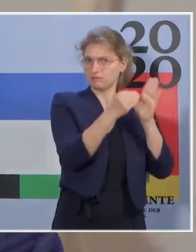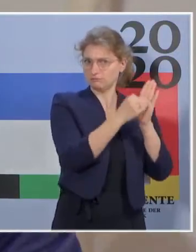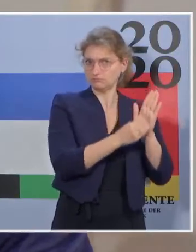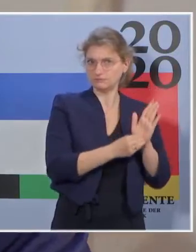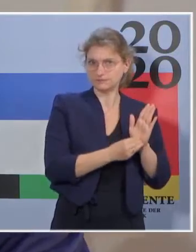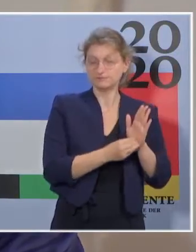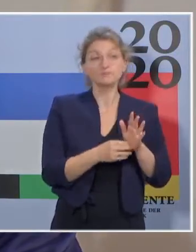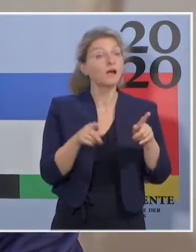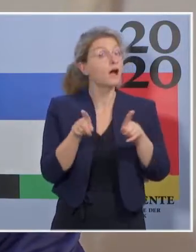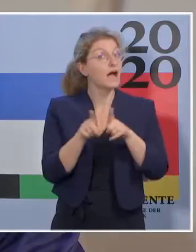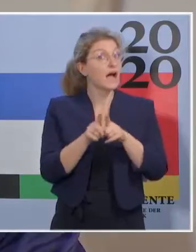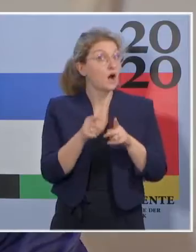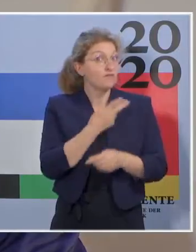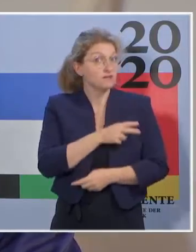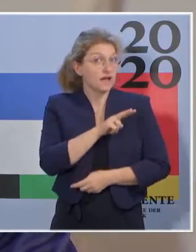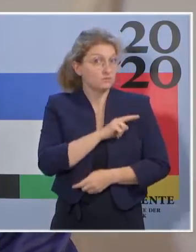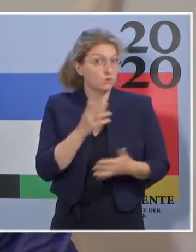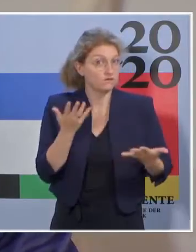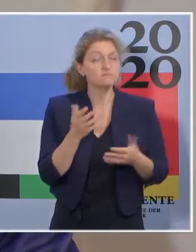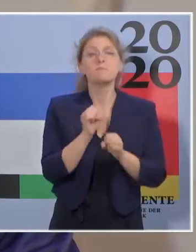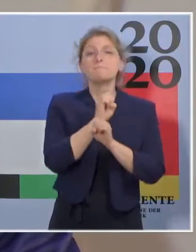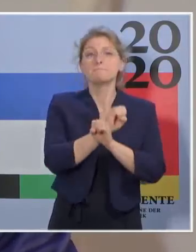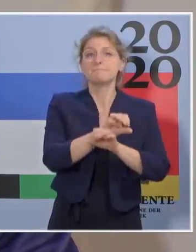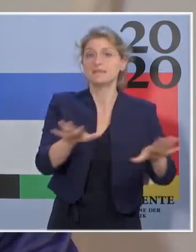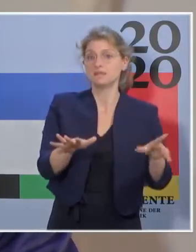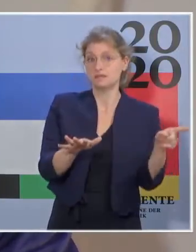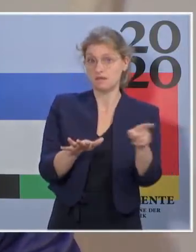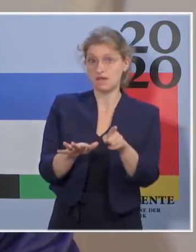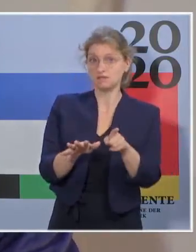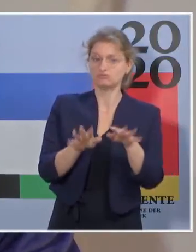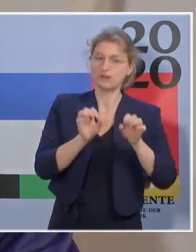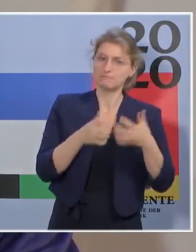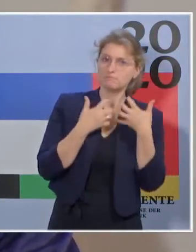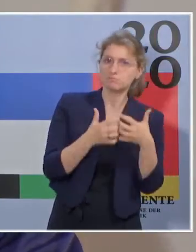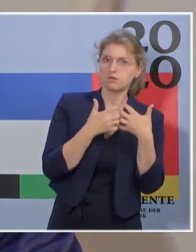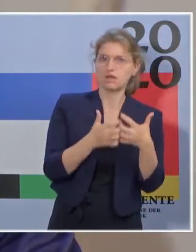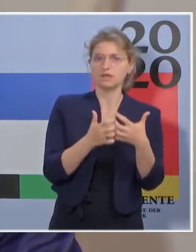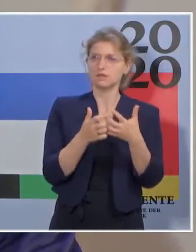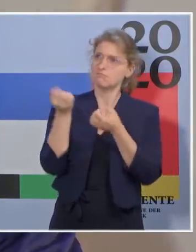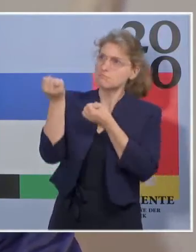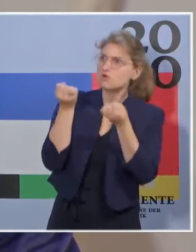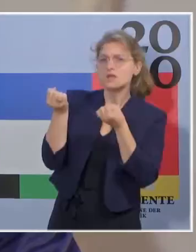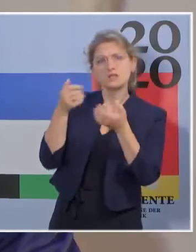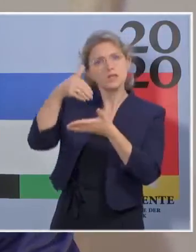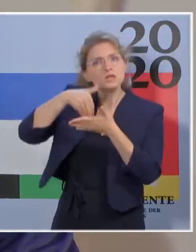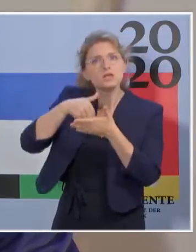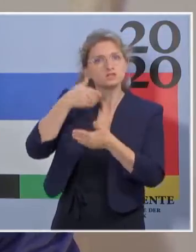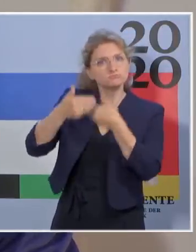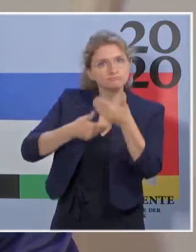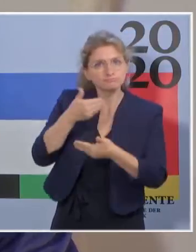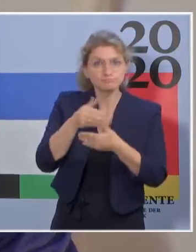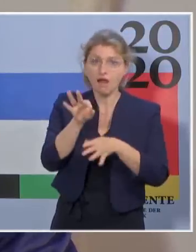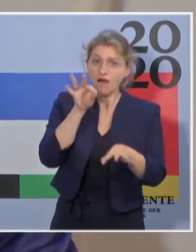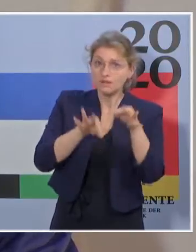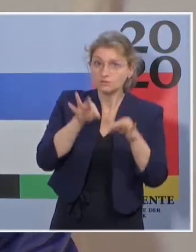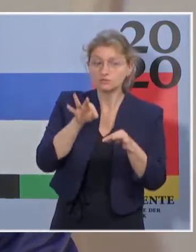sicherlich auch die Medien, die über politisches Geschehen berichten und dieses analysieren, sind natürlich auch die